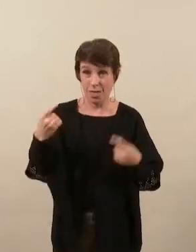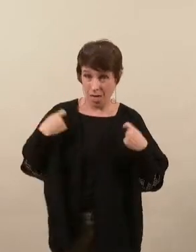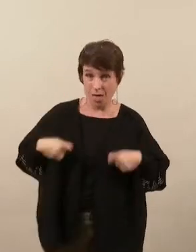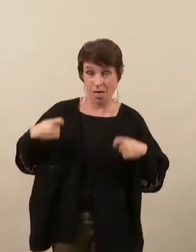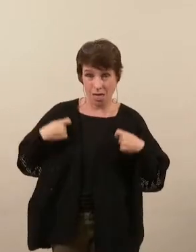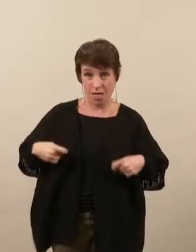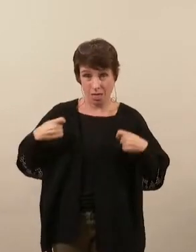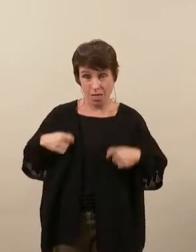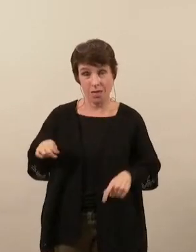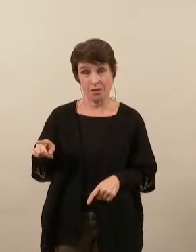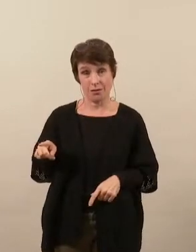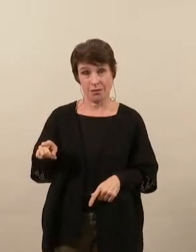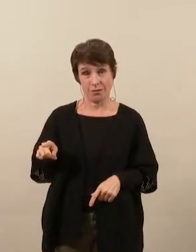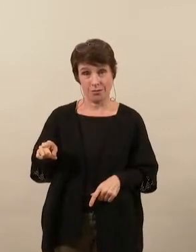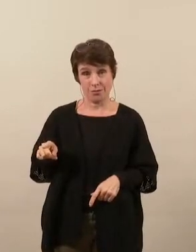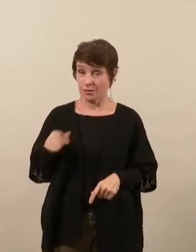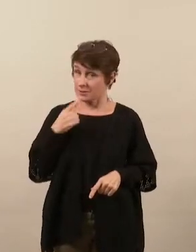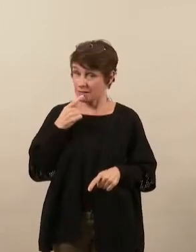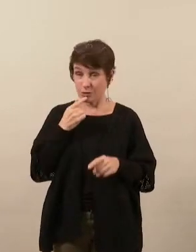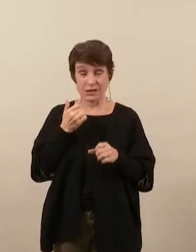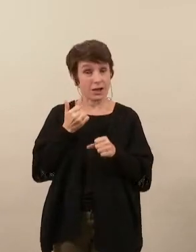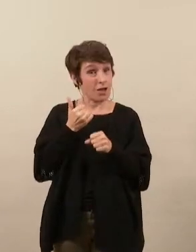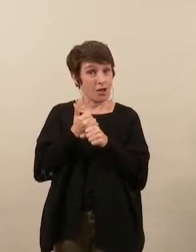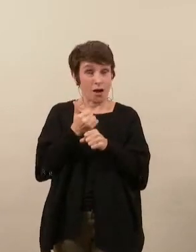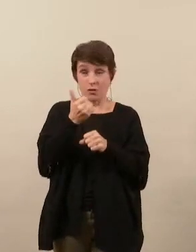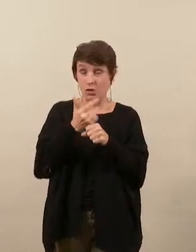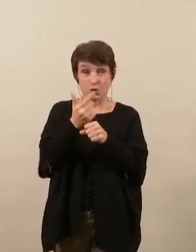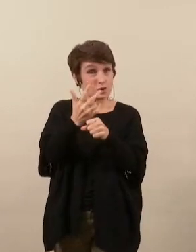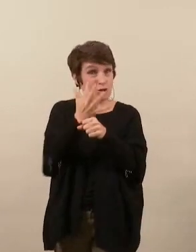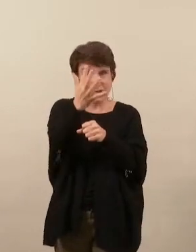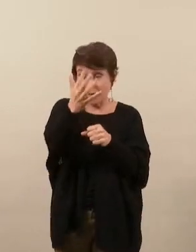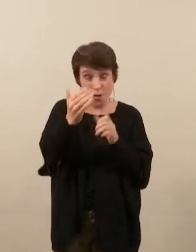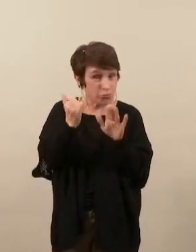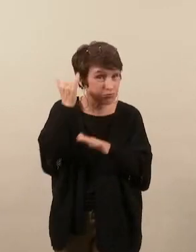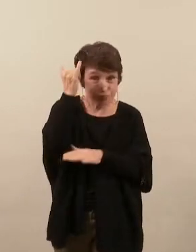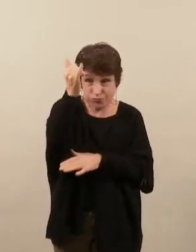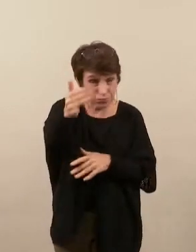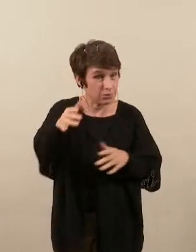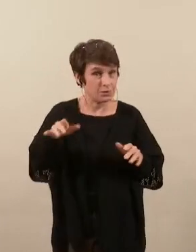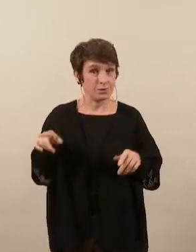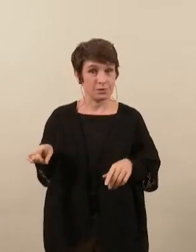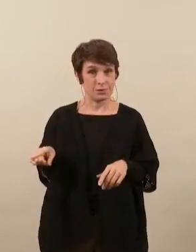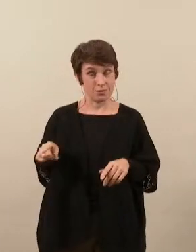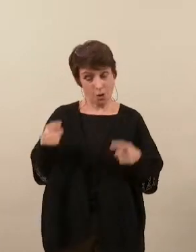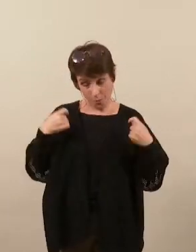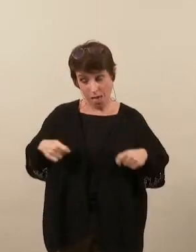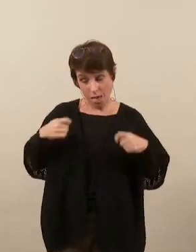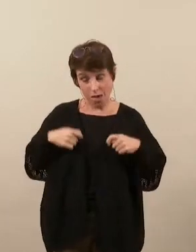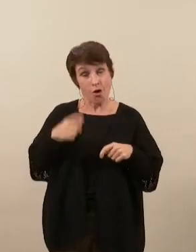durablement dans les budgets de la ville de Grenoble, pour vous et pour vos successeurs.